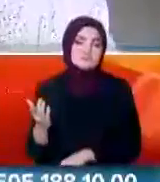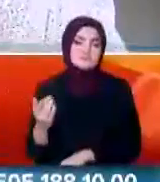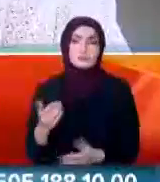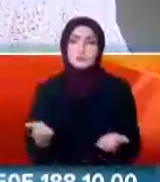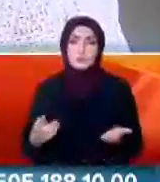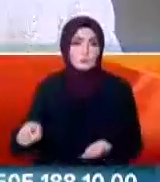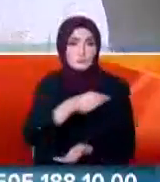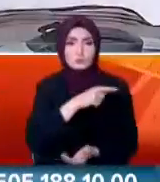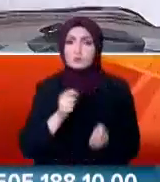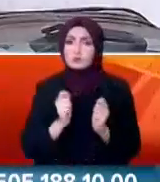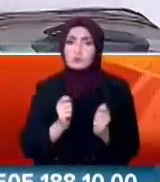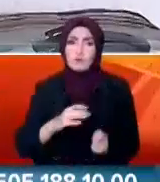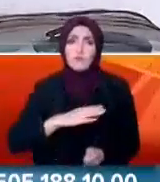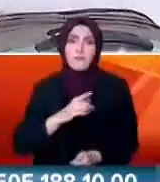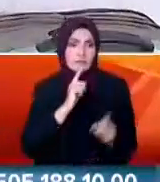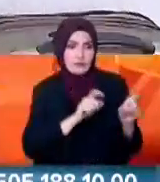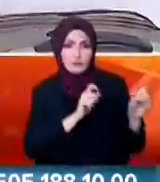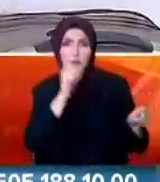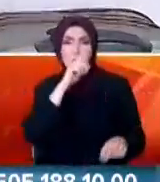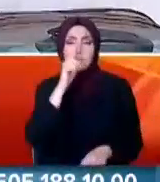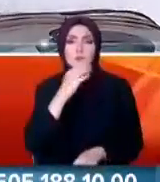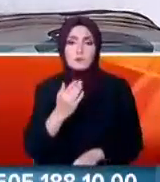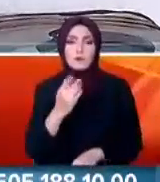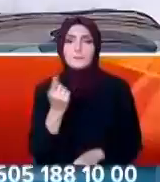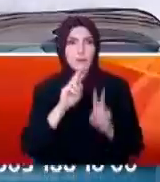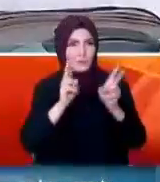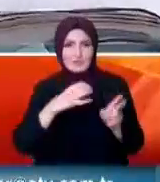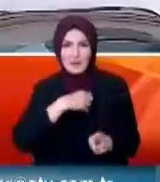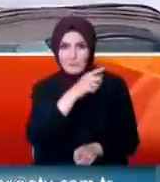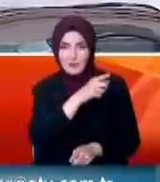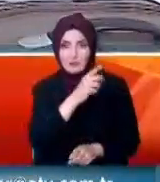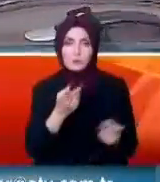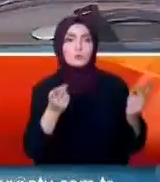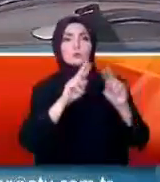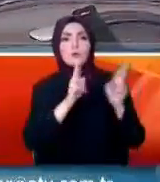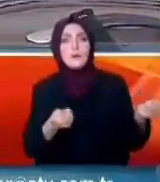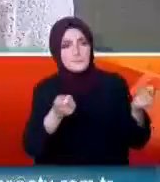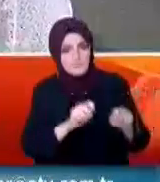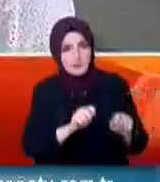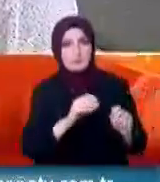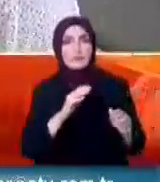sana bu dedikodunun yüzünden. Bir tane esnaf abimiz oldu ama dükkanını kapatıp direkt karantinaya aldı